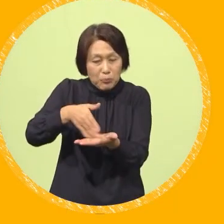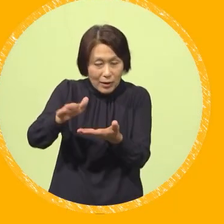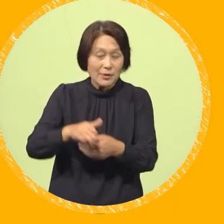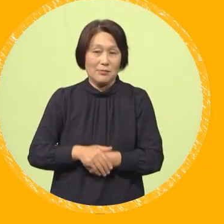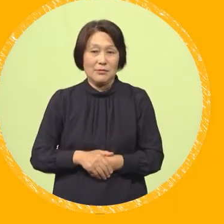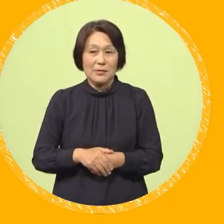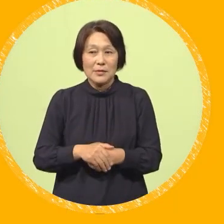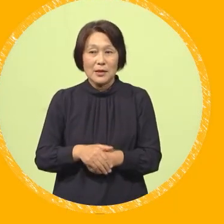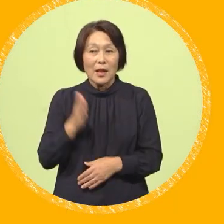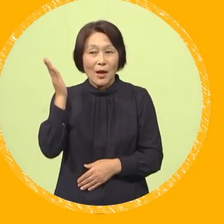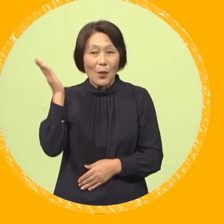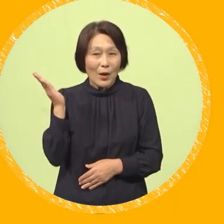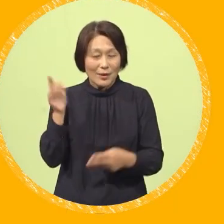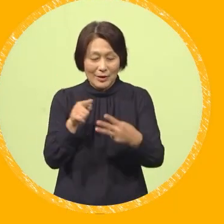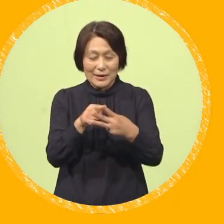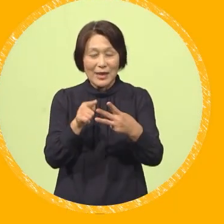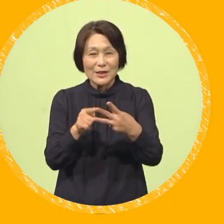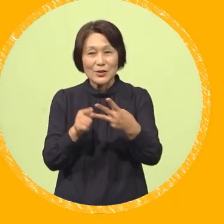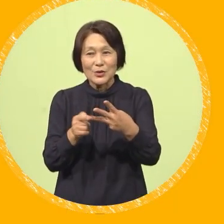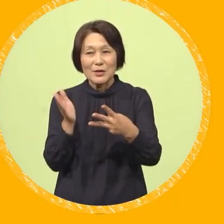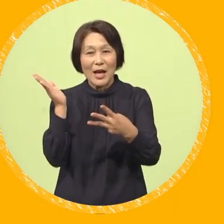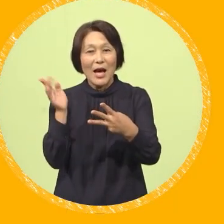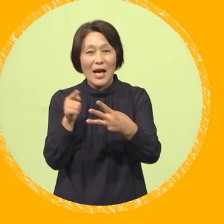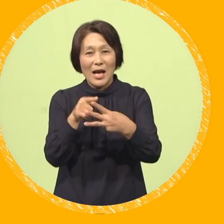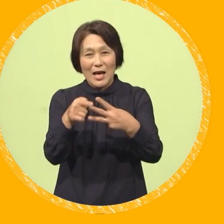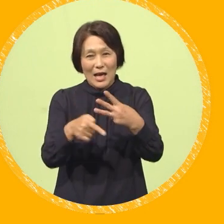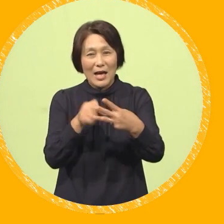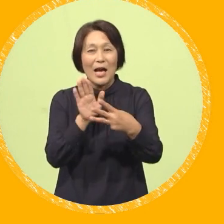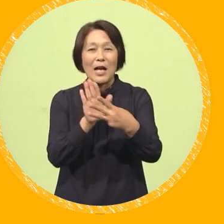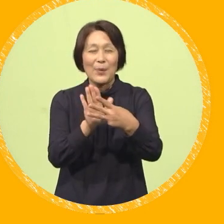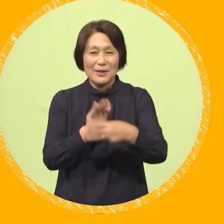るとご覧の3種類に違法薬物の悪影響